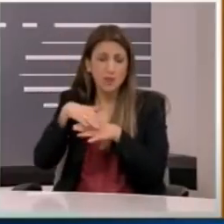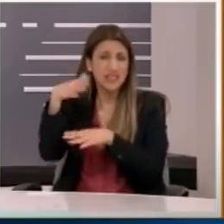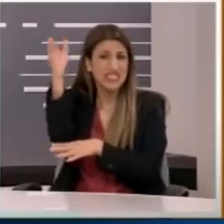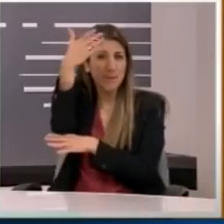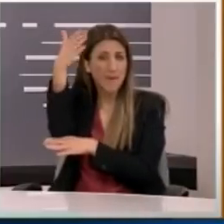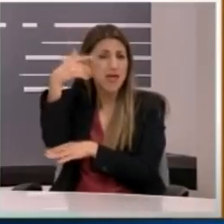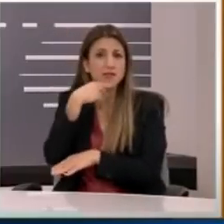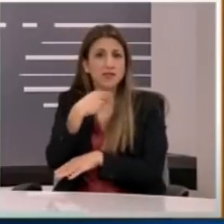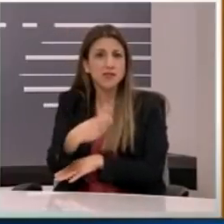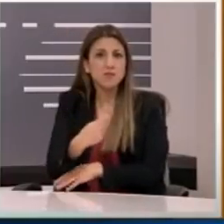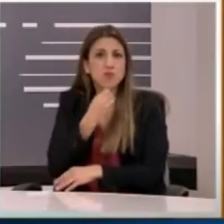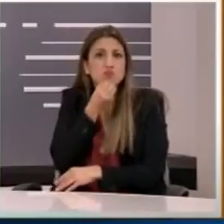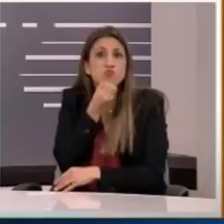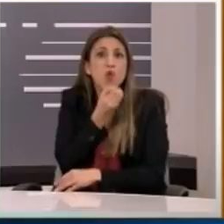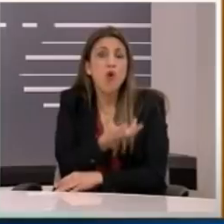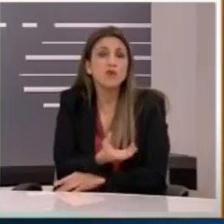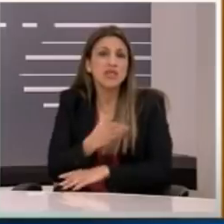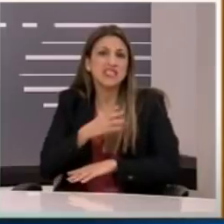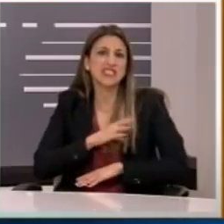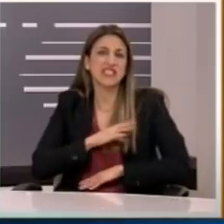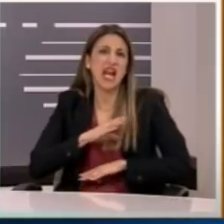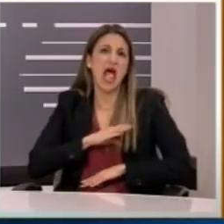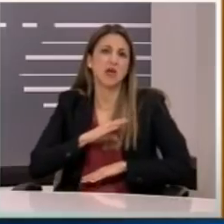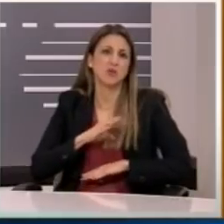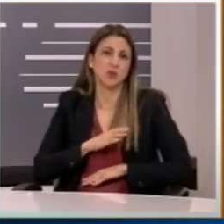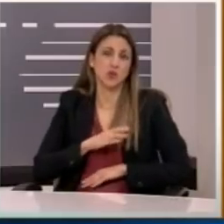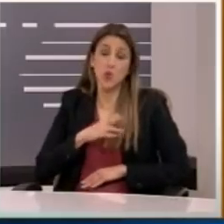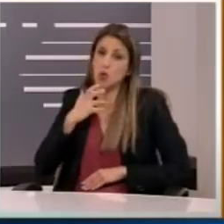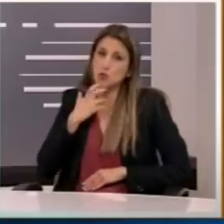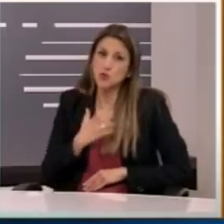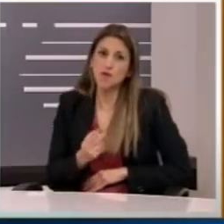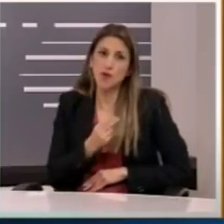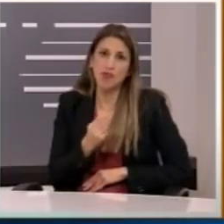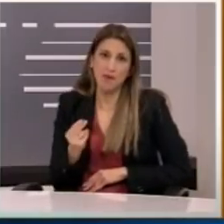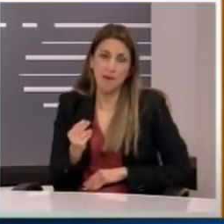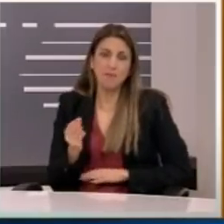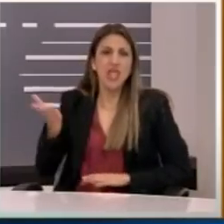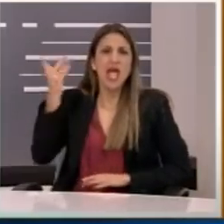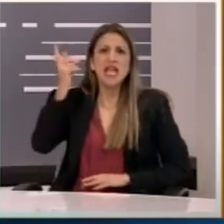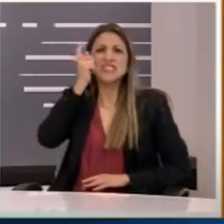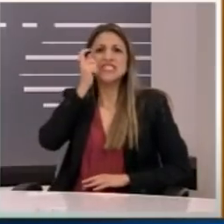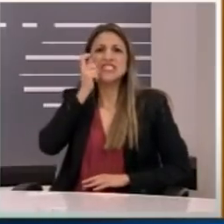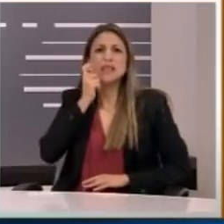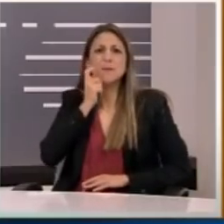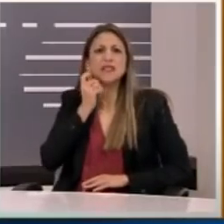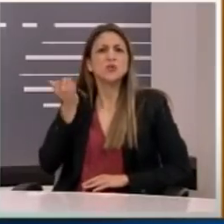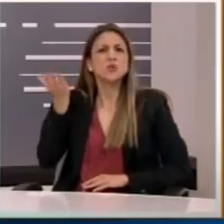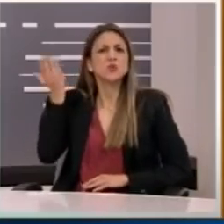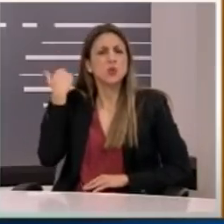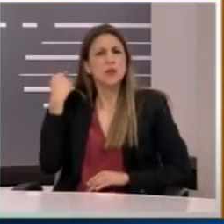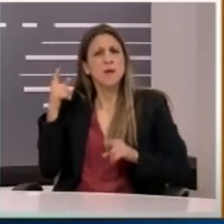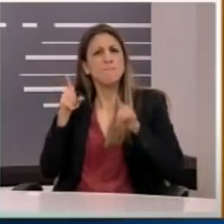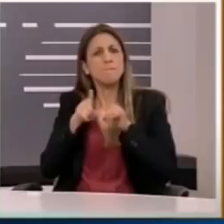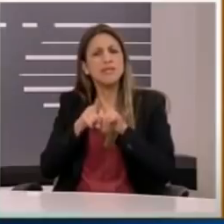προδοσία. Το ακούσατε? Στα Ίμια, όταν ο Σιμίτης τα μάζεψε με τον Αρσένη